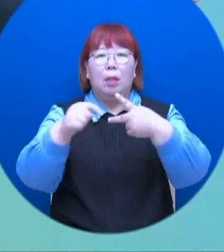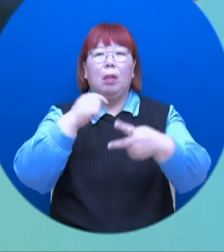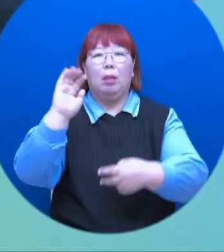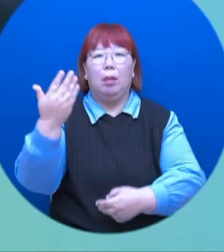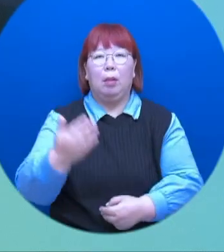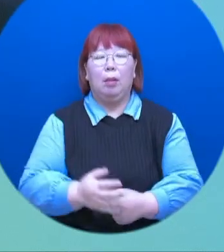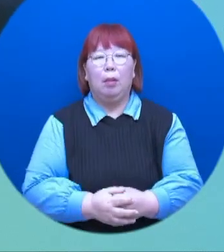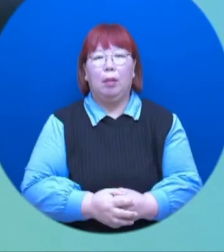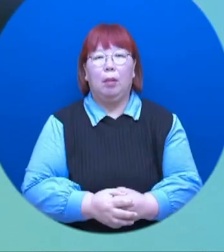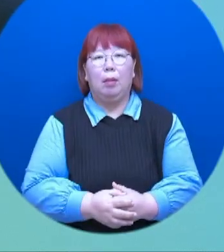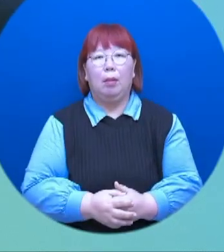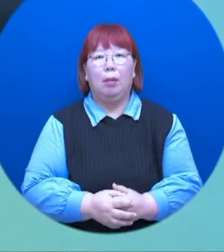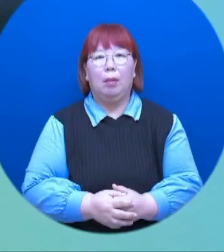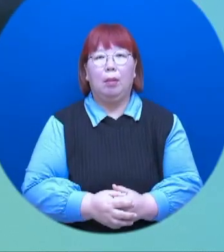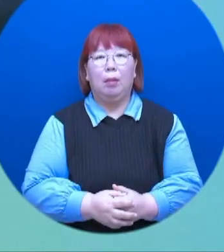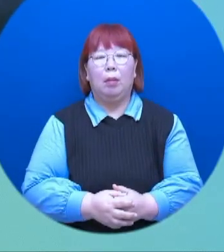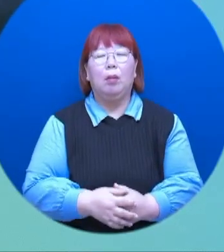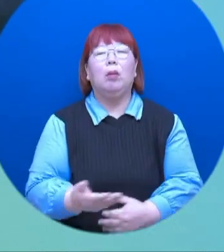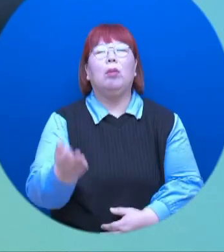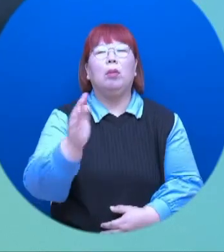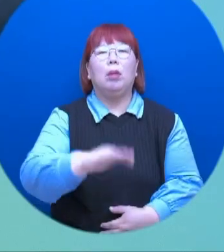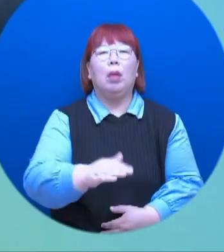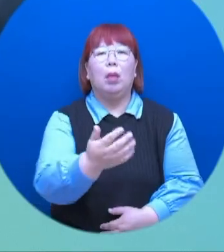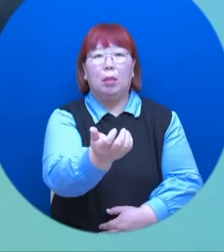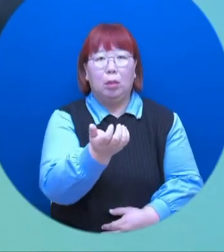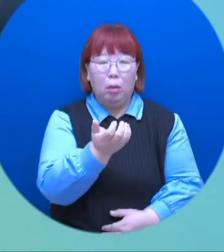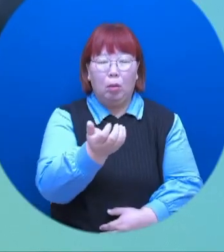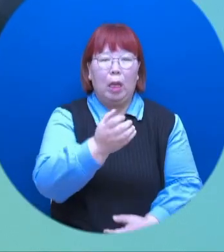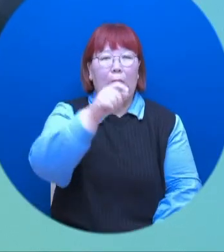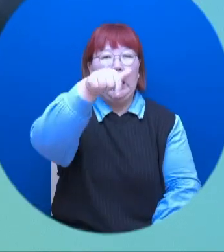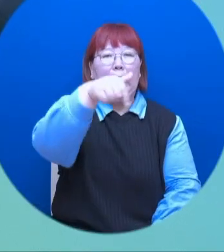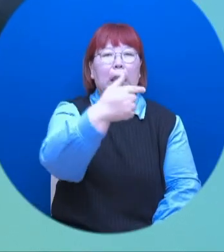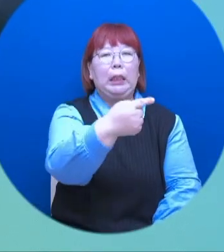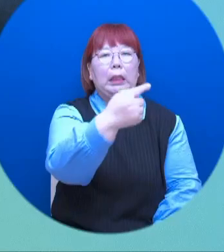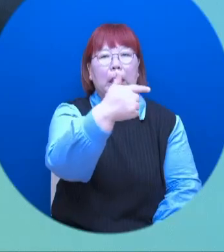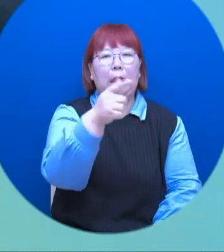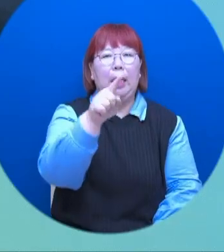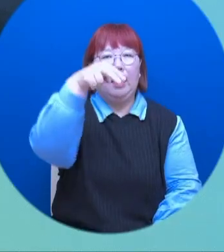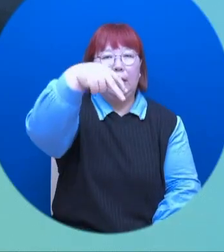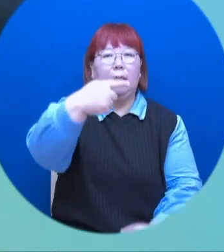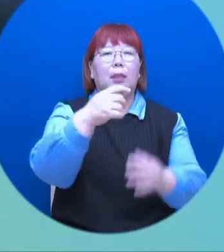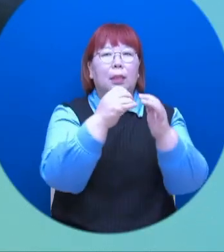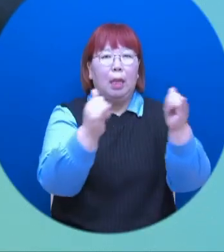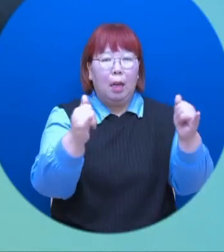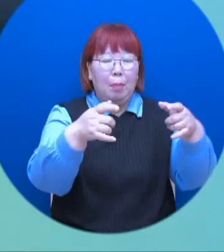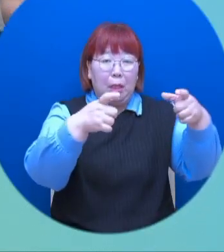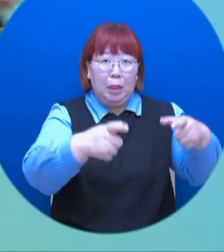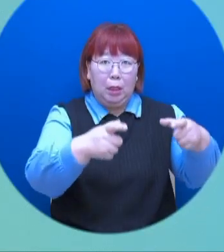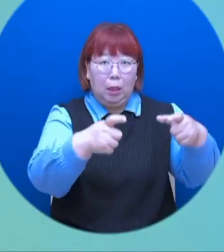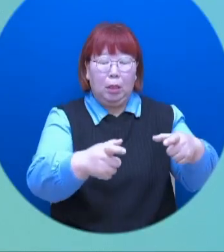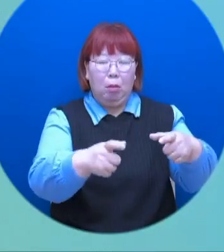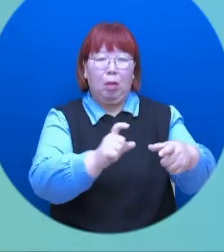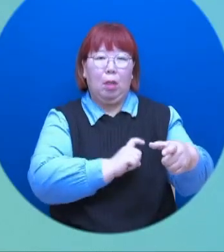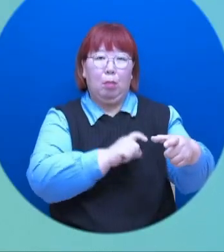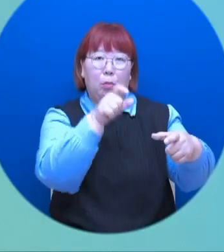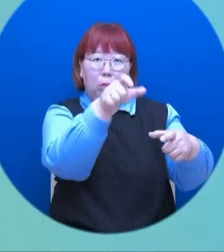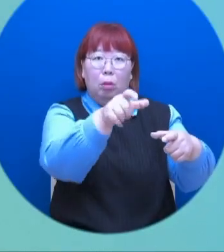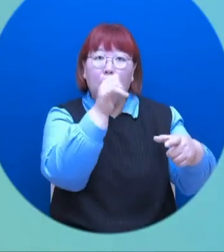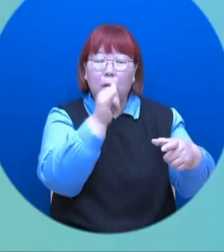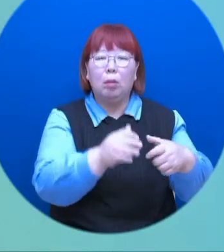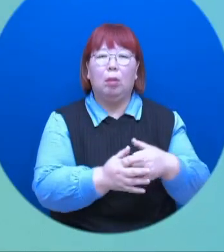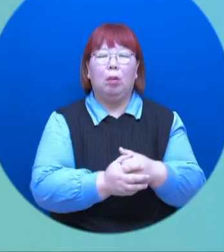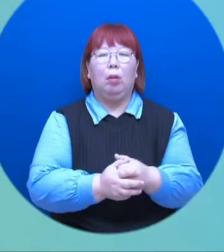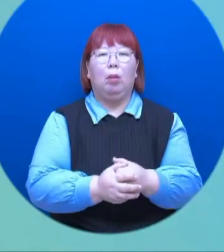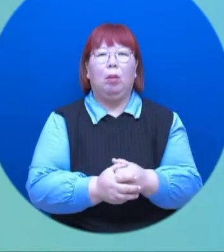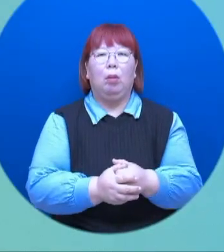되잖아요. 근데 그 앞에 그나스 사람이라고 할 때 이 그니스의